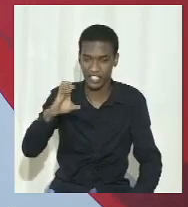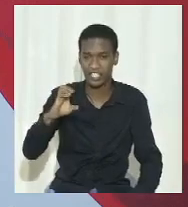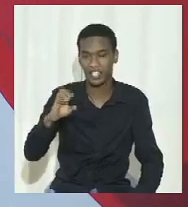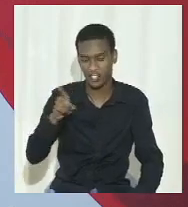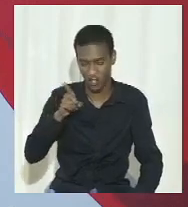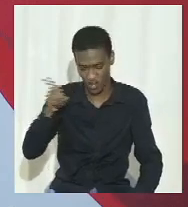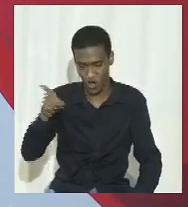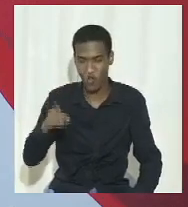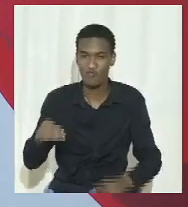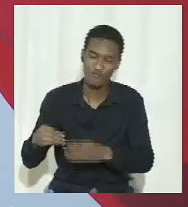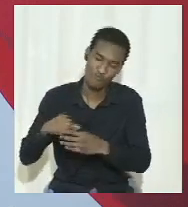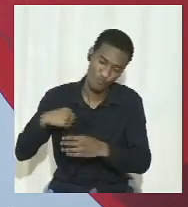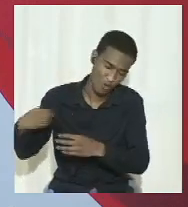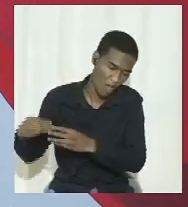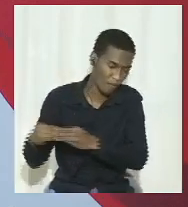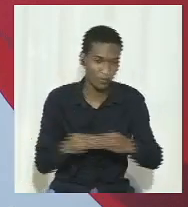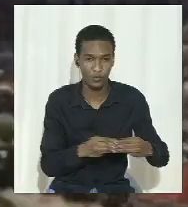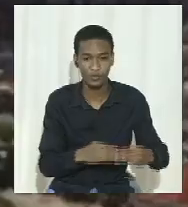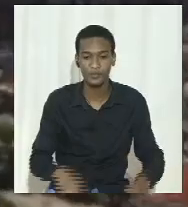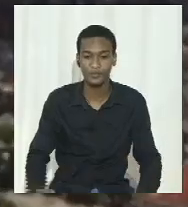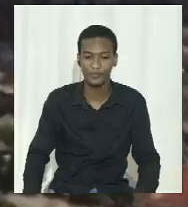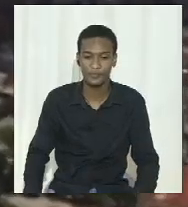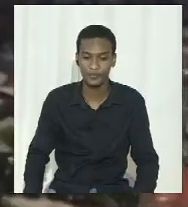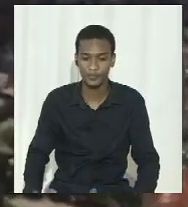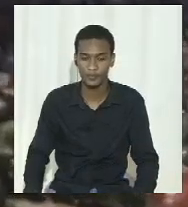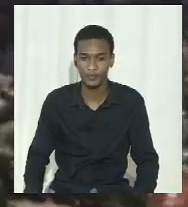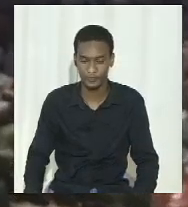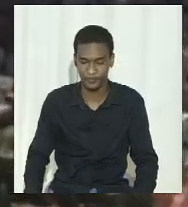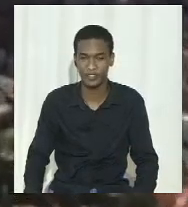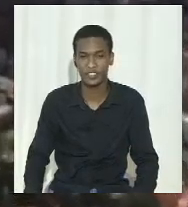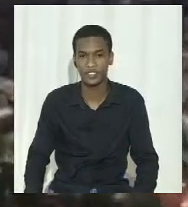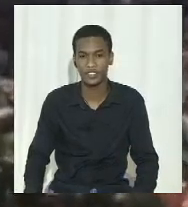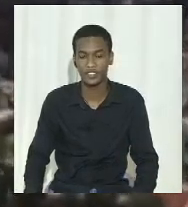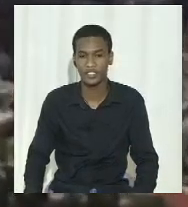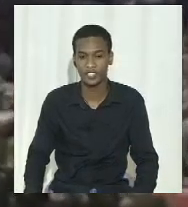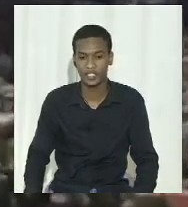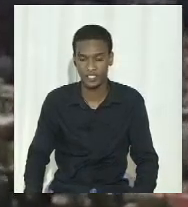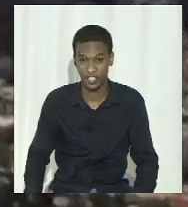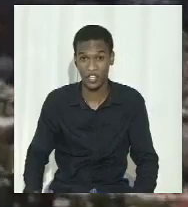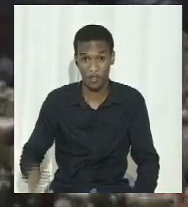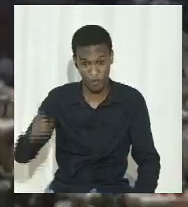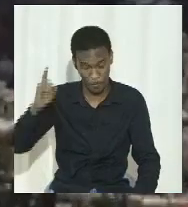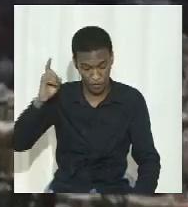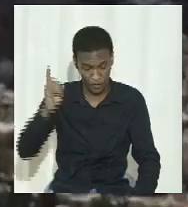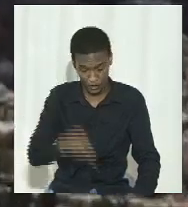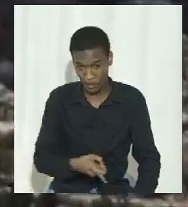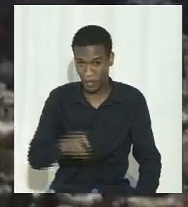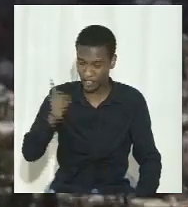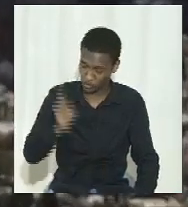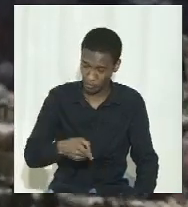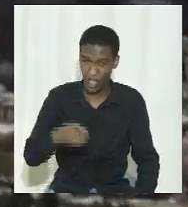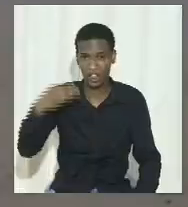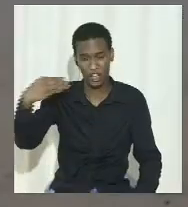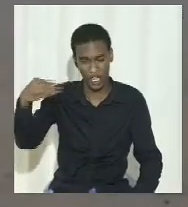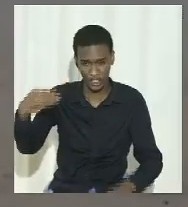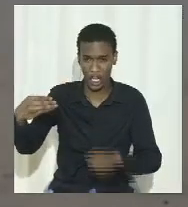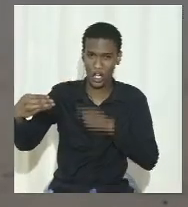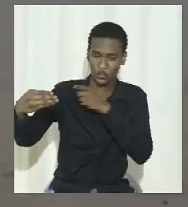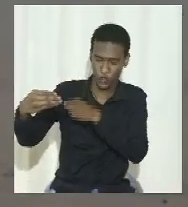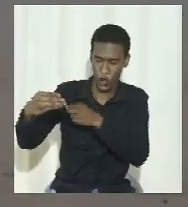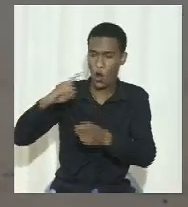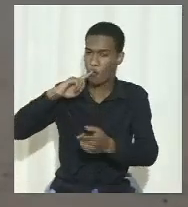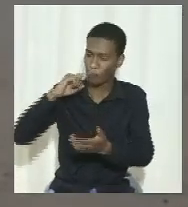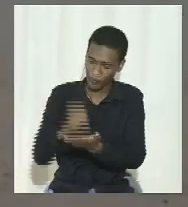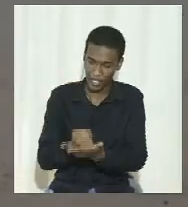CCO foibe natao maiavy mila antony mafonjy na motif impérieux araka ny voalazany filohan'ny repoblika ny